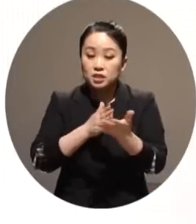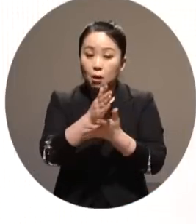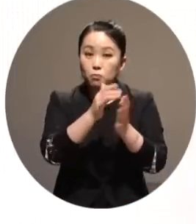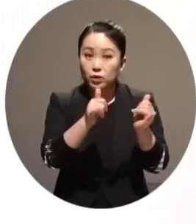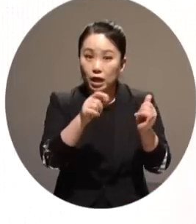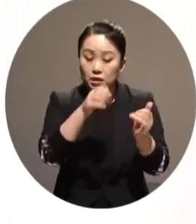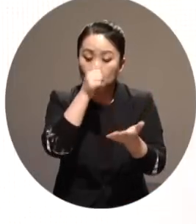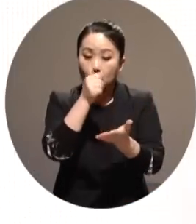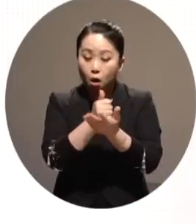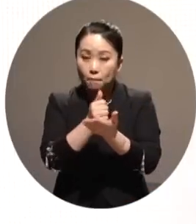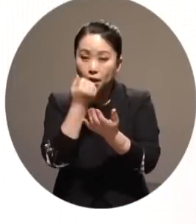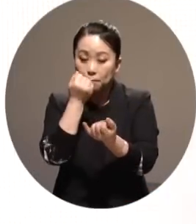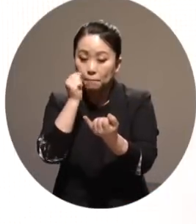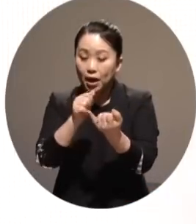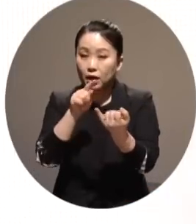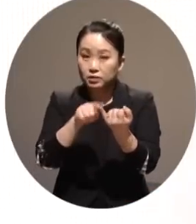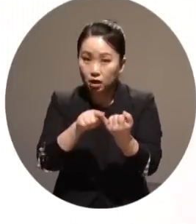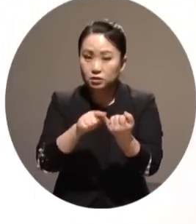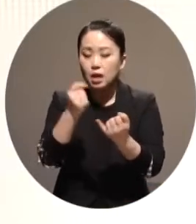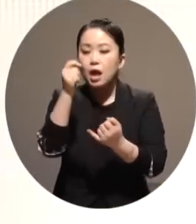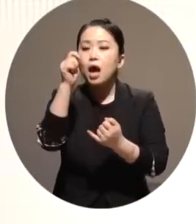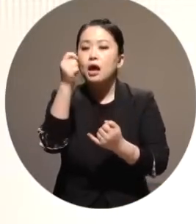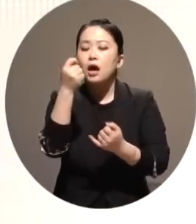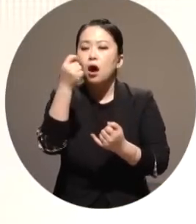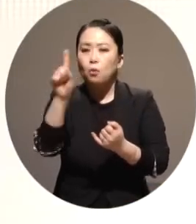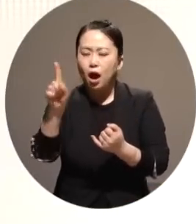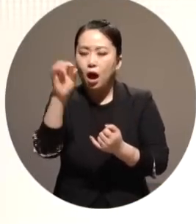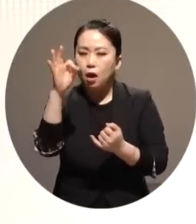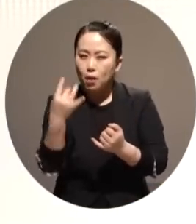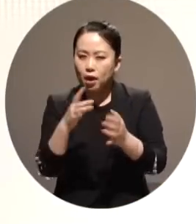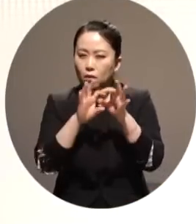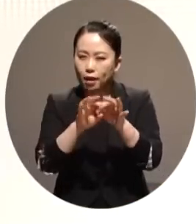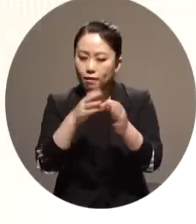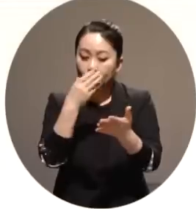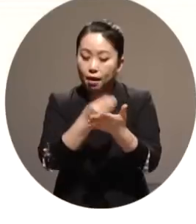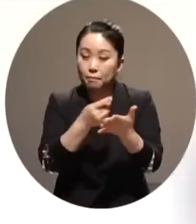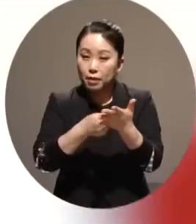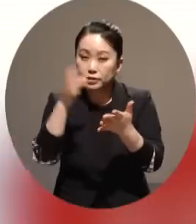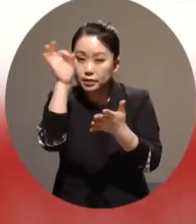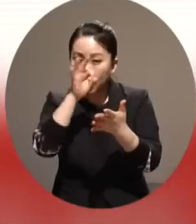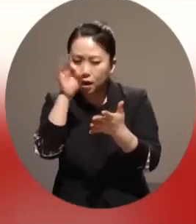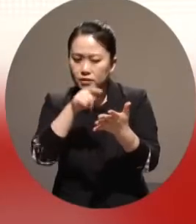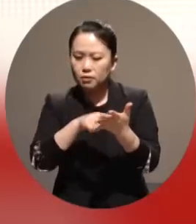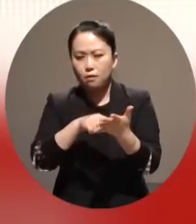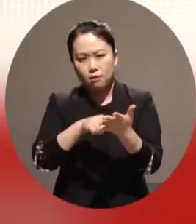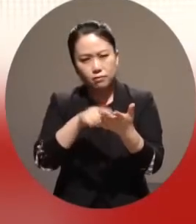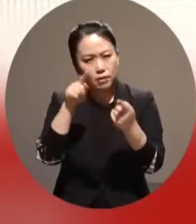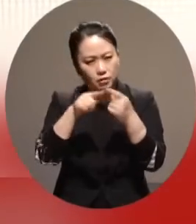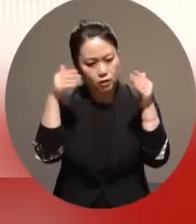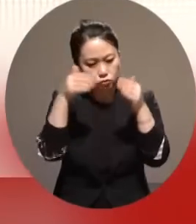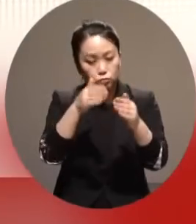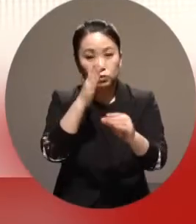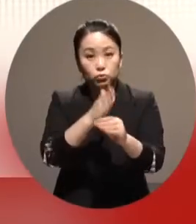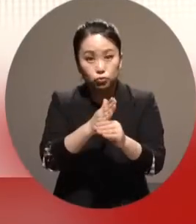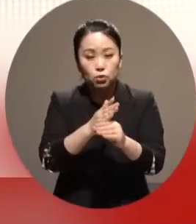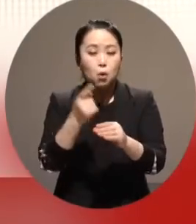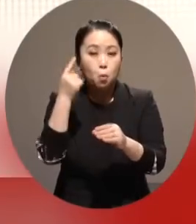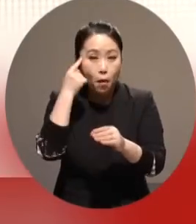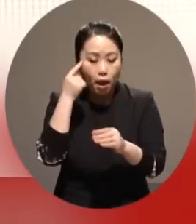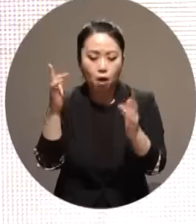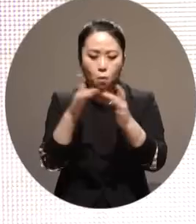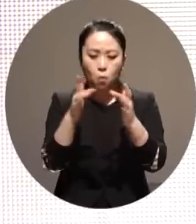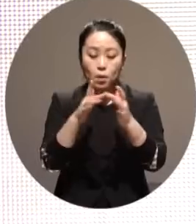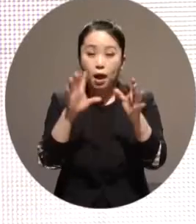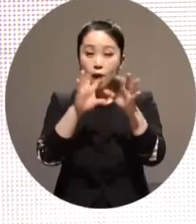전문가들은 범행 대상을 과외 관련 애플리케이션에서 찾은 점에 주목하고 있습니다. 온라인상에서 인기 있고 높은 학력을 가진